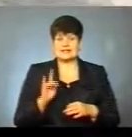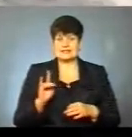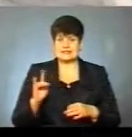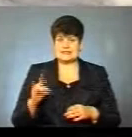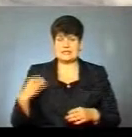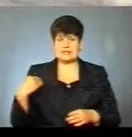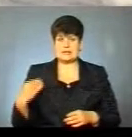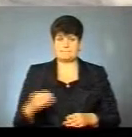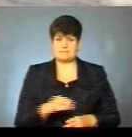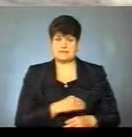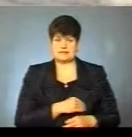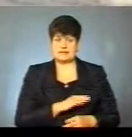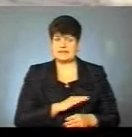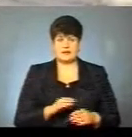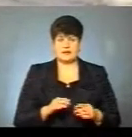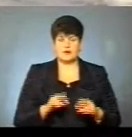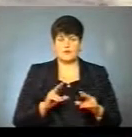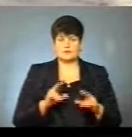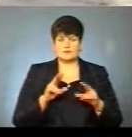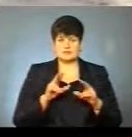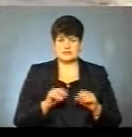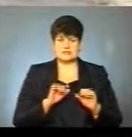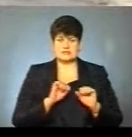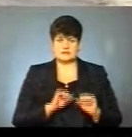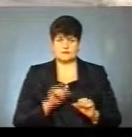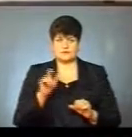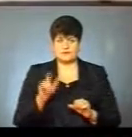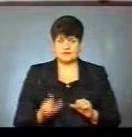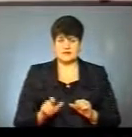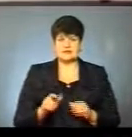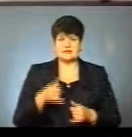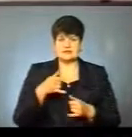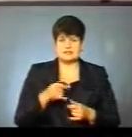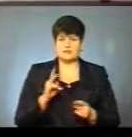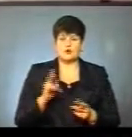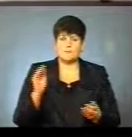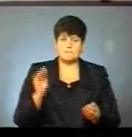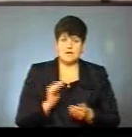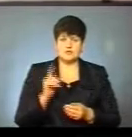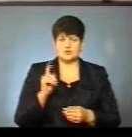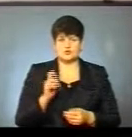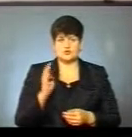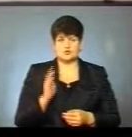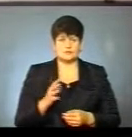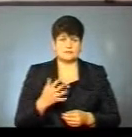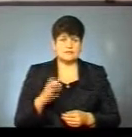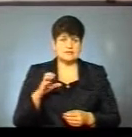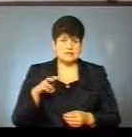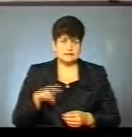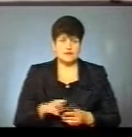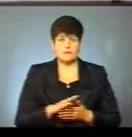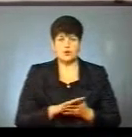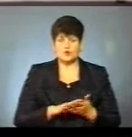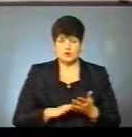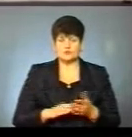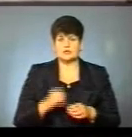паски безпеки не гарантують захисту пасажира, зріст якого менше 140 сантиметрів. Продовжує, з початку року